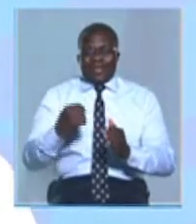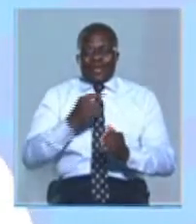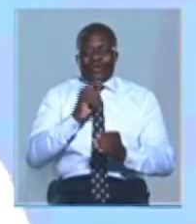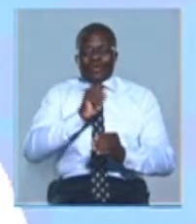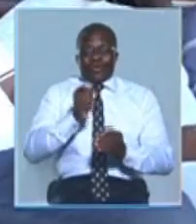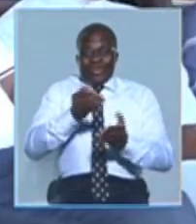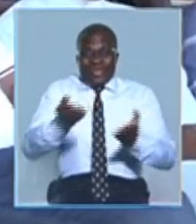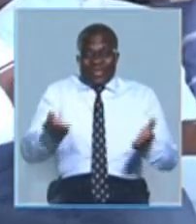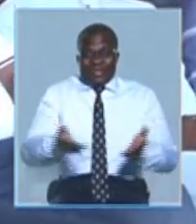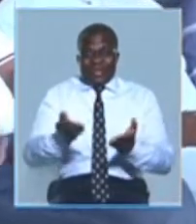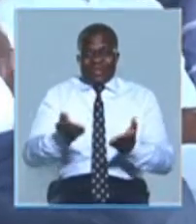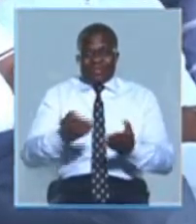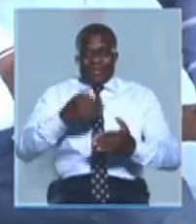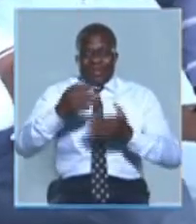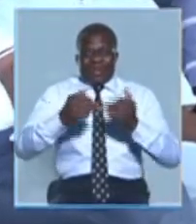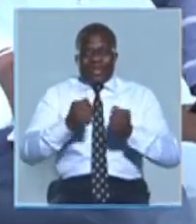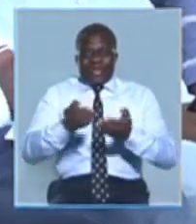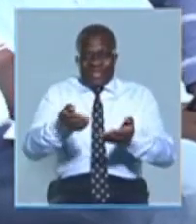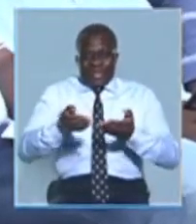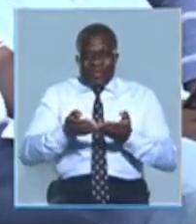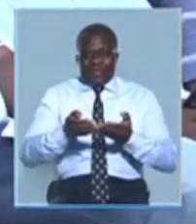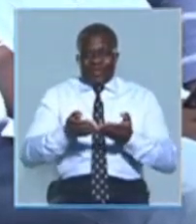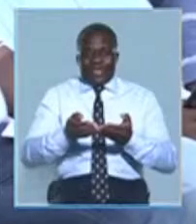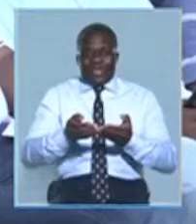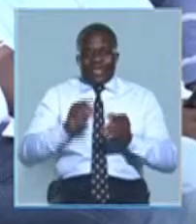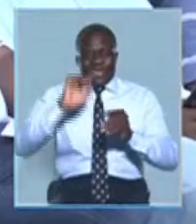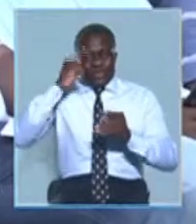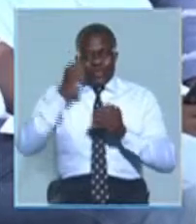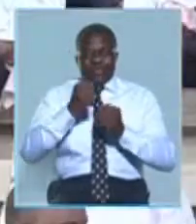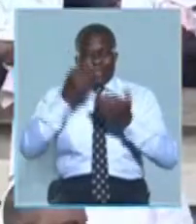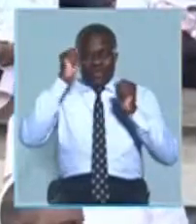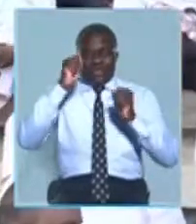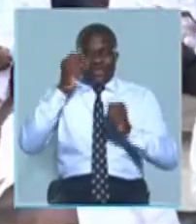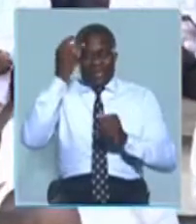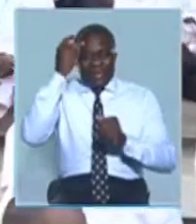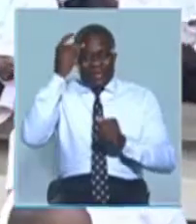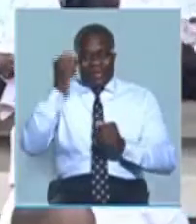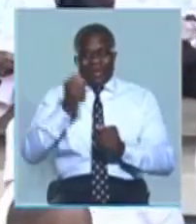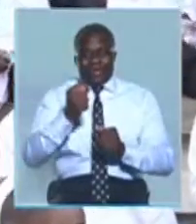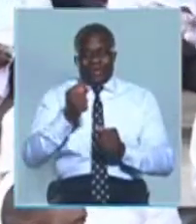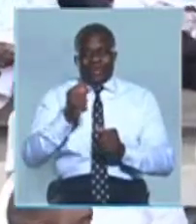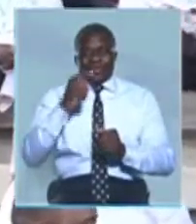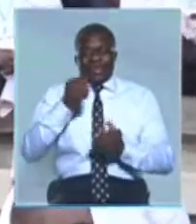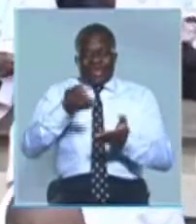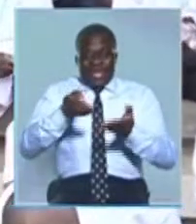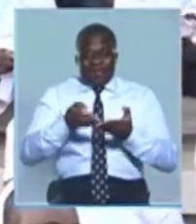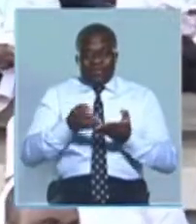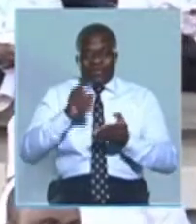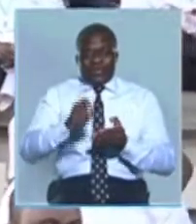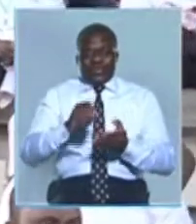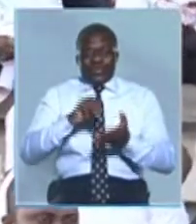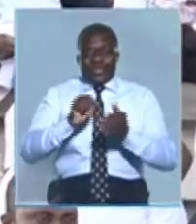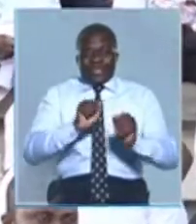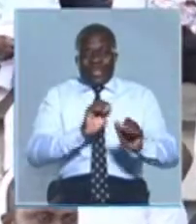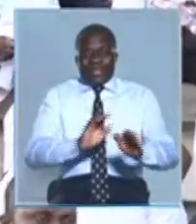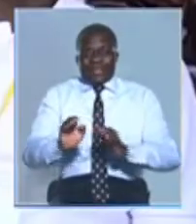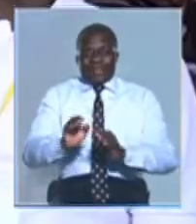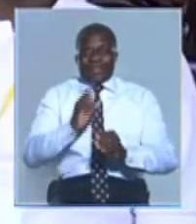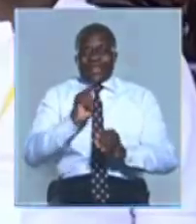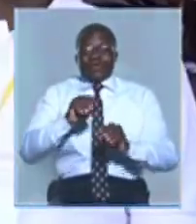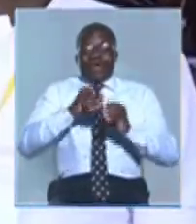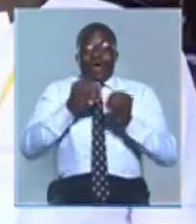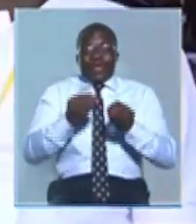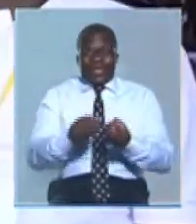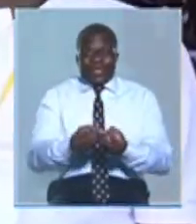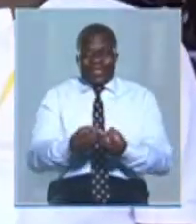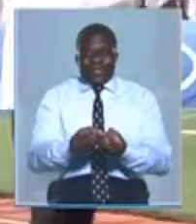donc ici grâce à la volonté du gouvernement du président Patrice Talon qui a voulu que cette activité soit